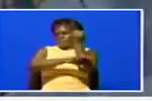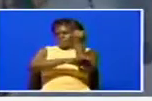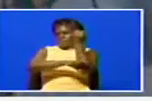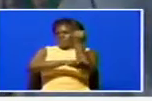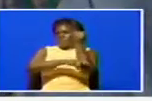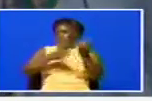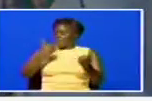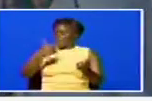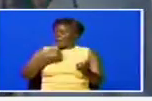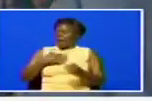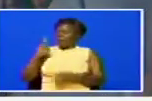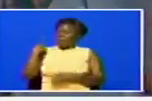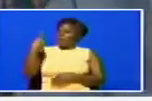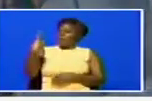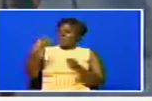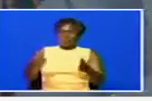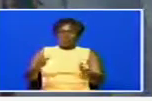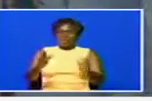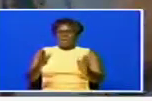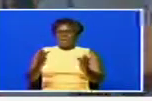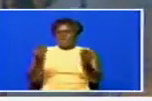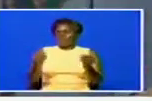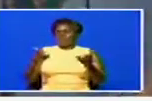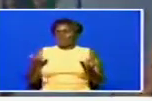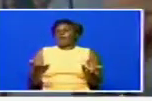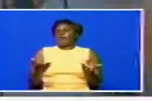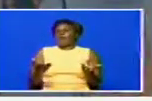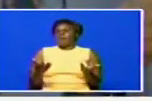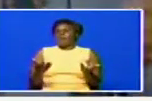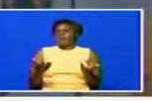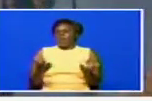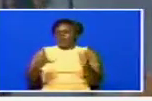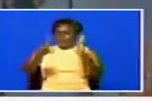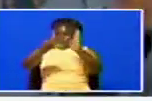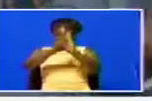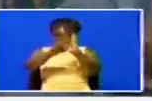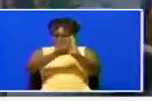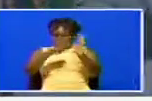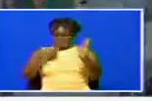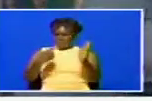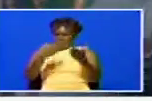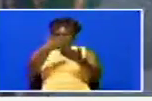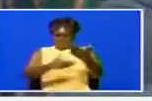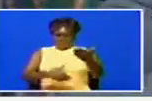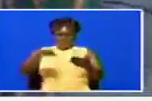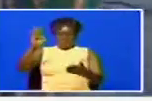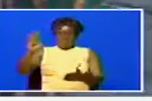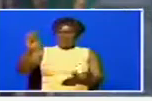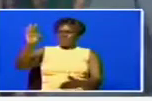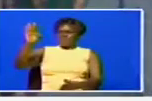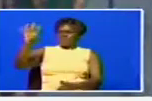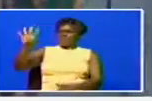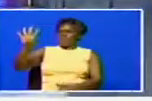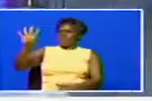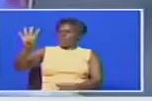na mkondo mmoja, waseme hivi ndio tutasuluhisha. Na mimi kwa mujibu wa sheria inasema form 34 ndio ambayo